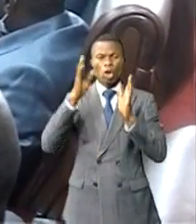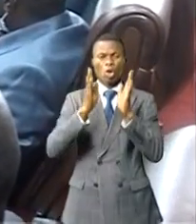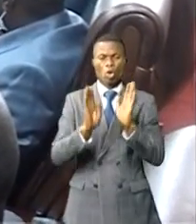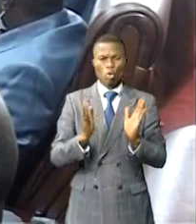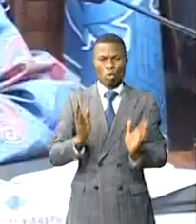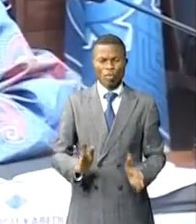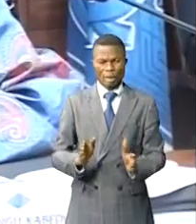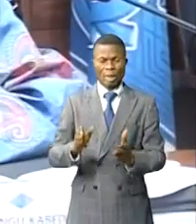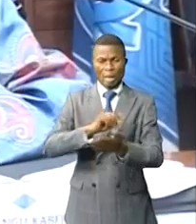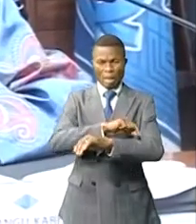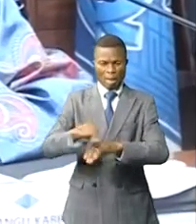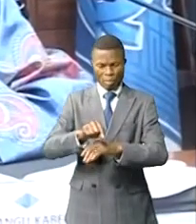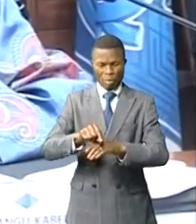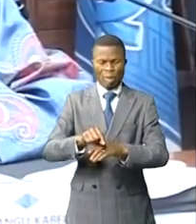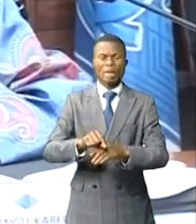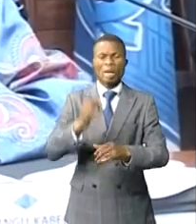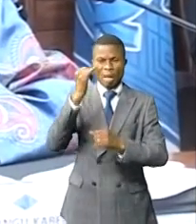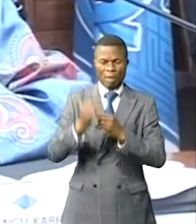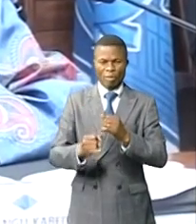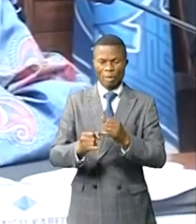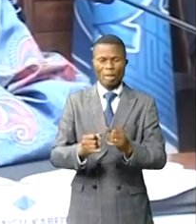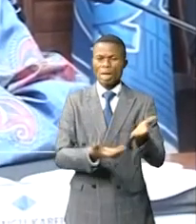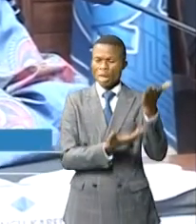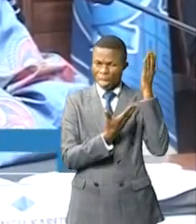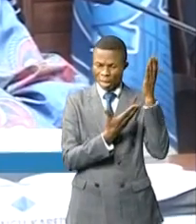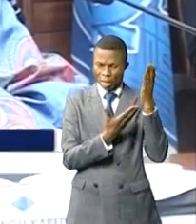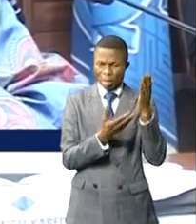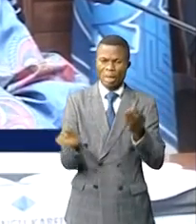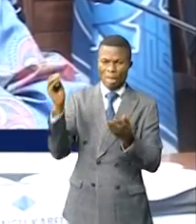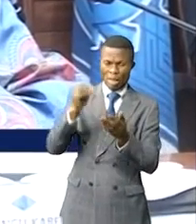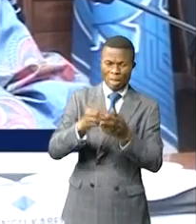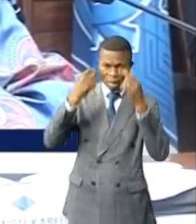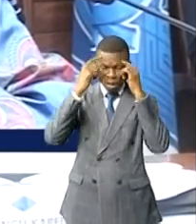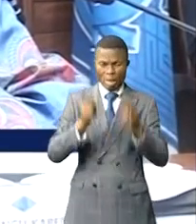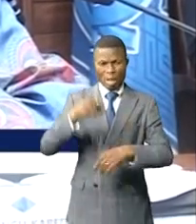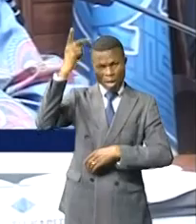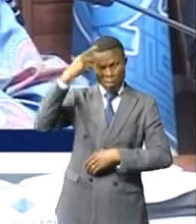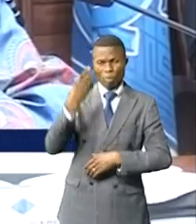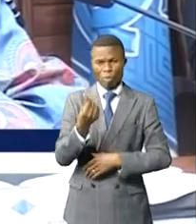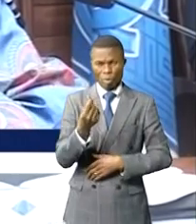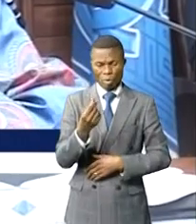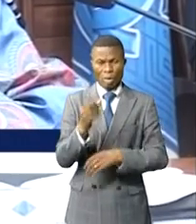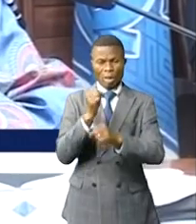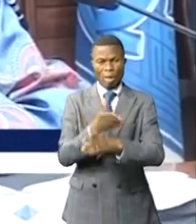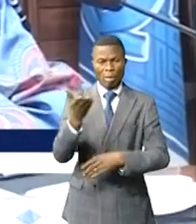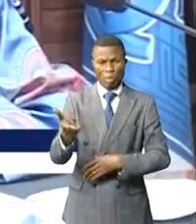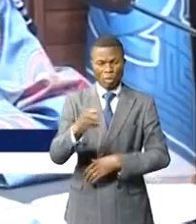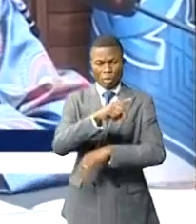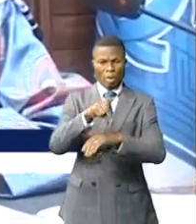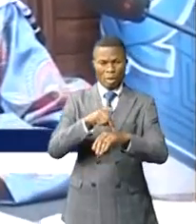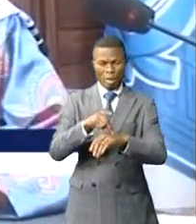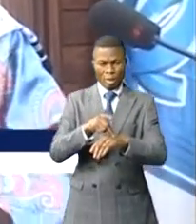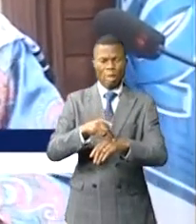ses assises par ses résolutions. La nécessité d'affiner les mesures de politique monétaire mises en place en cette période de